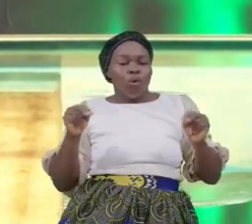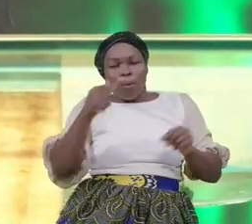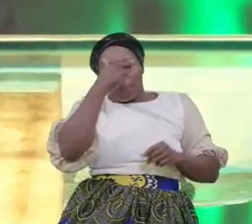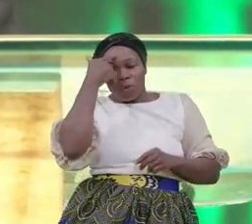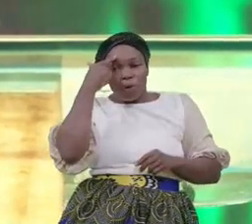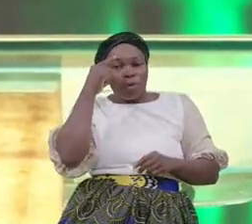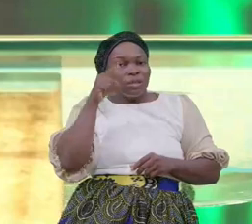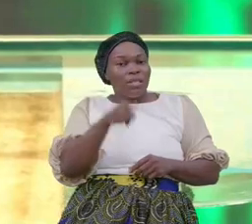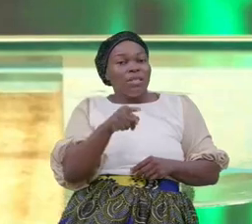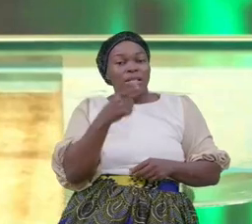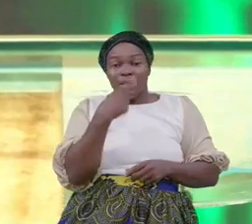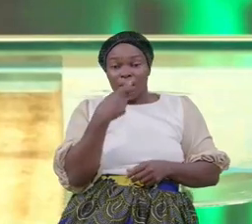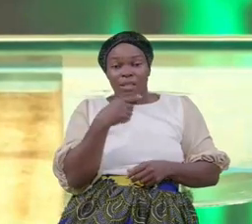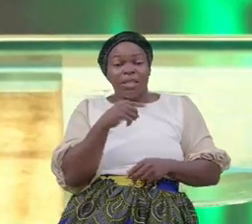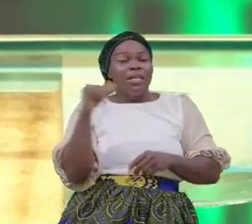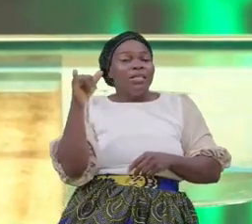dit que